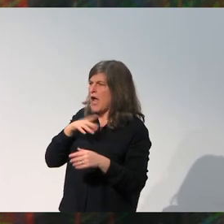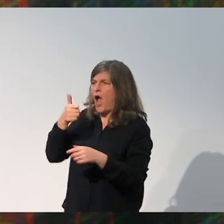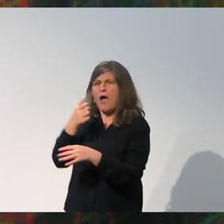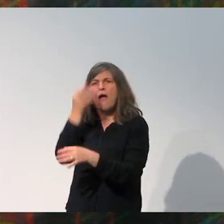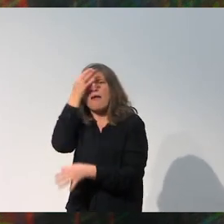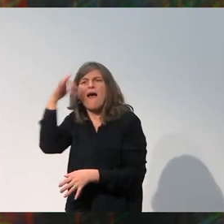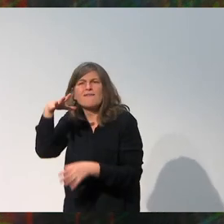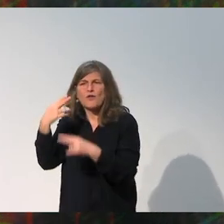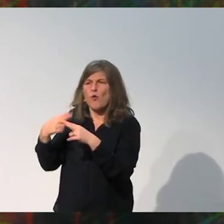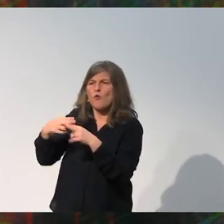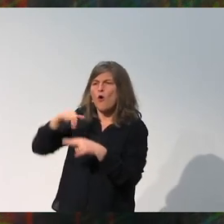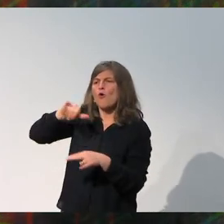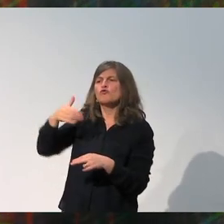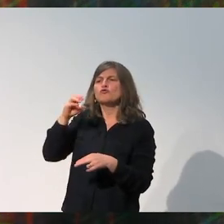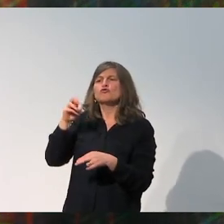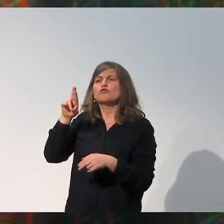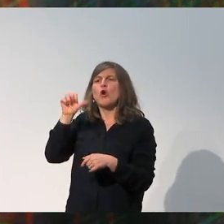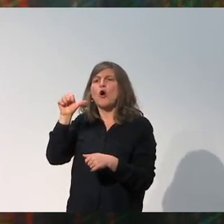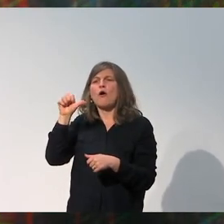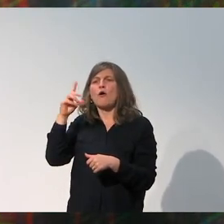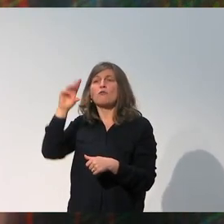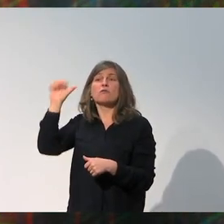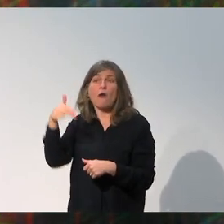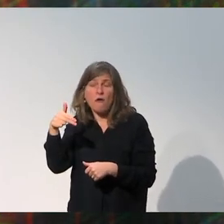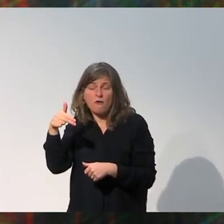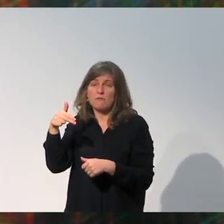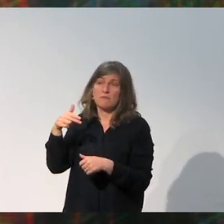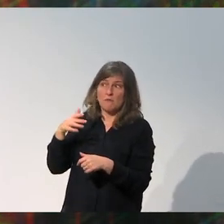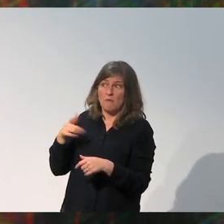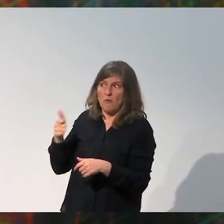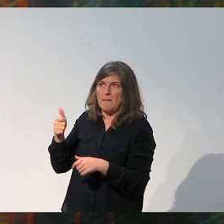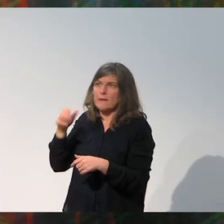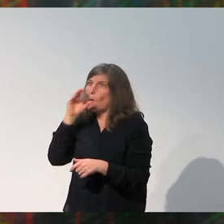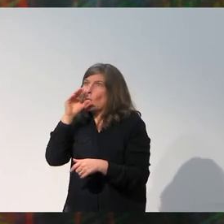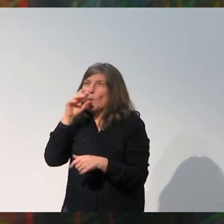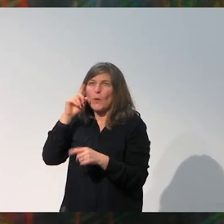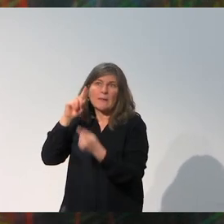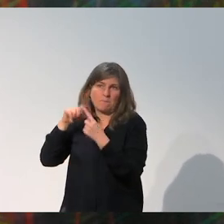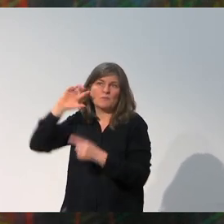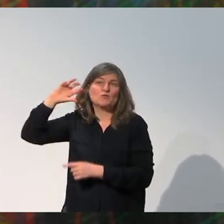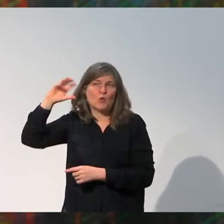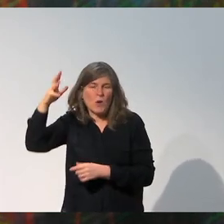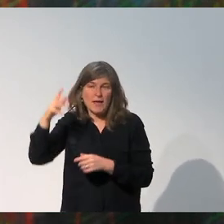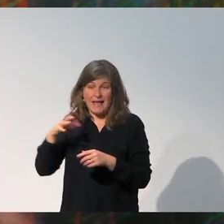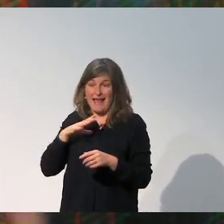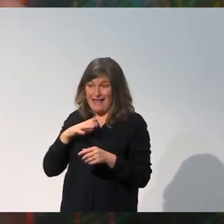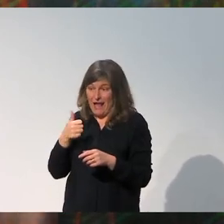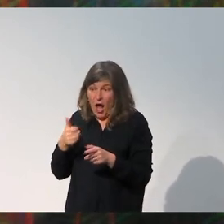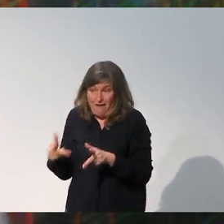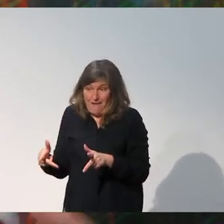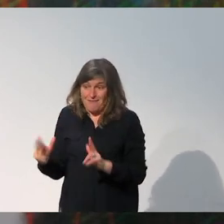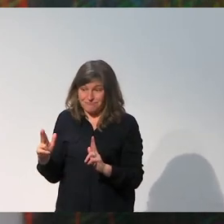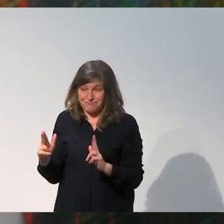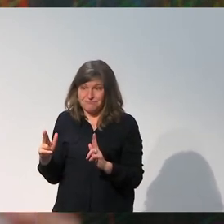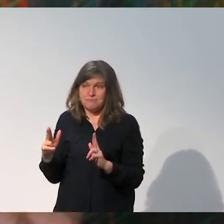passionné du soleil. Et il parle justement, il y a tout un extrait où il parle de cette possibilité pour